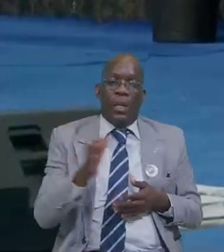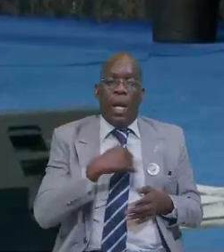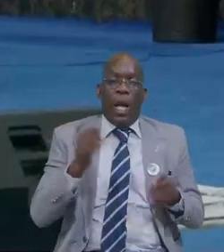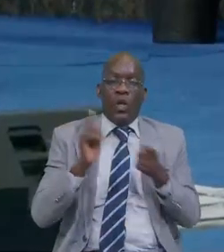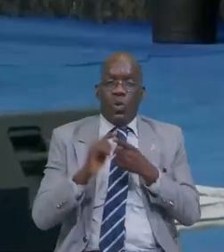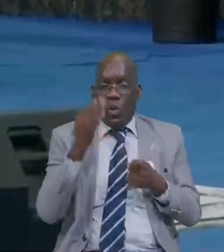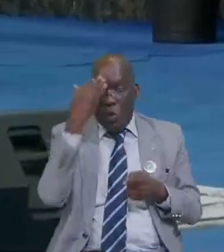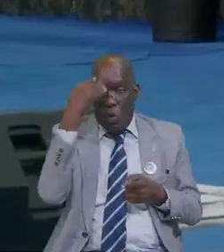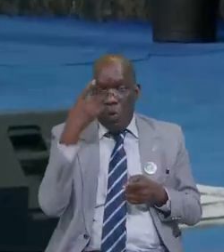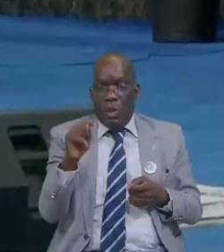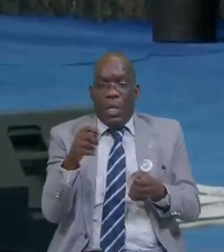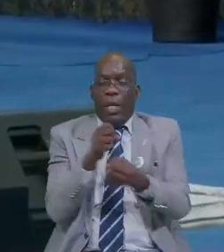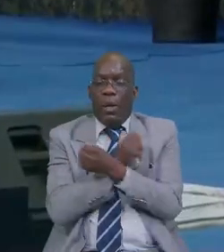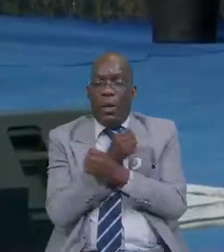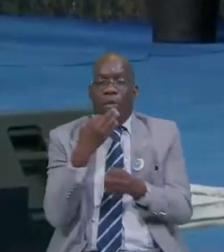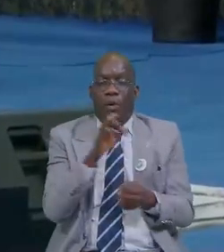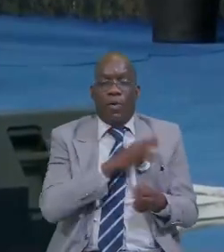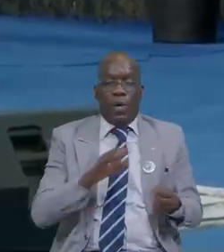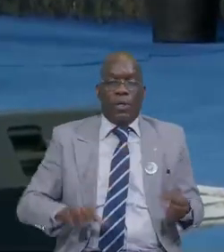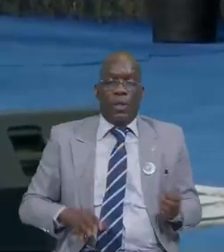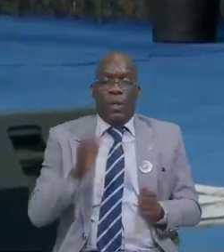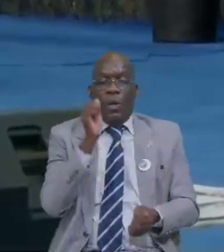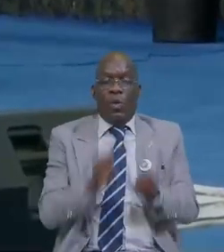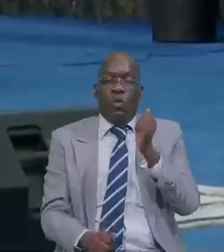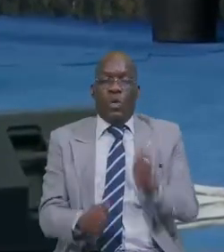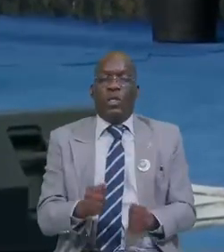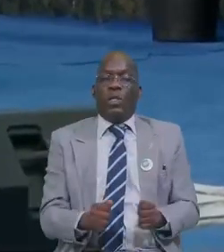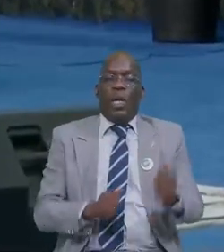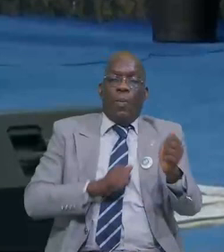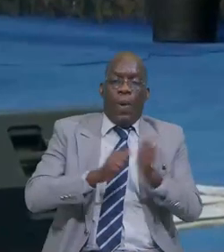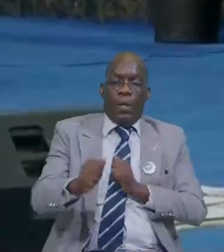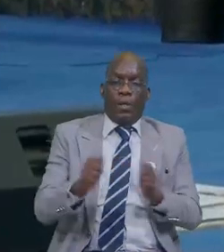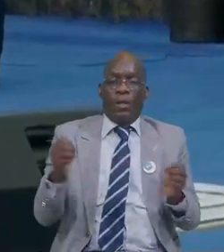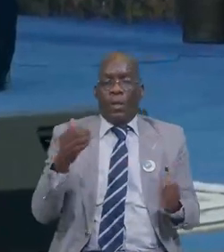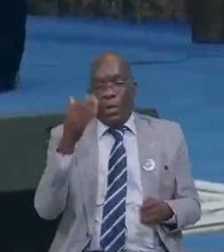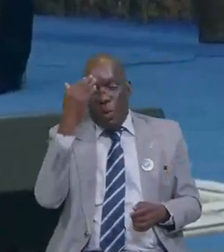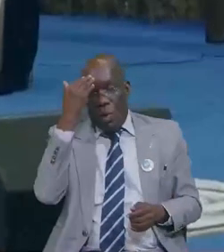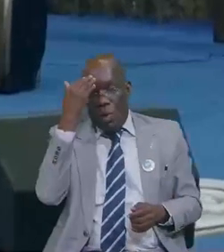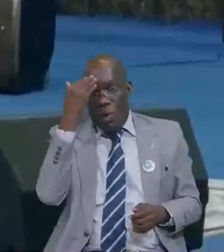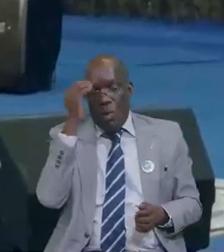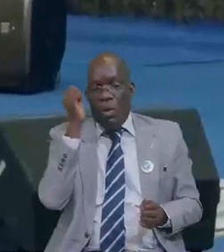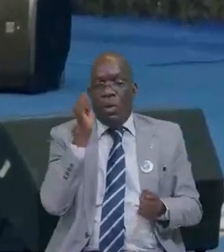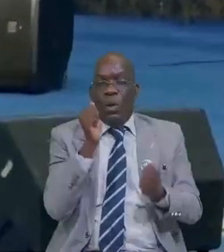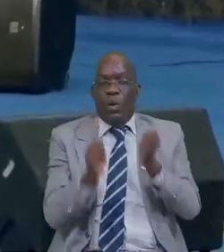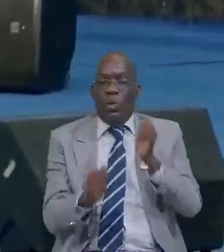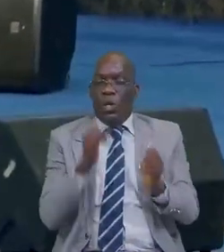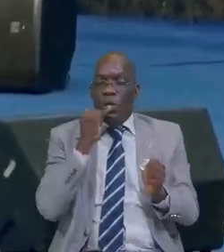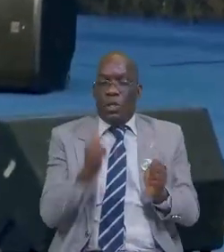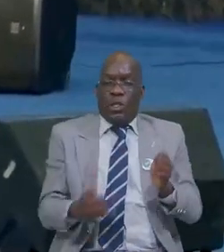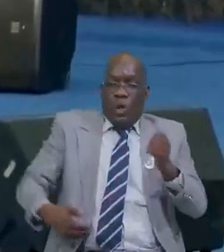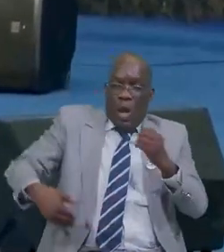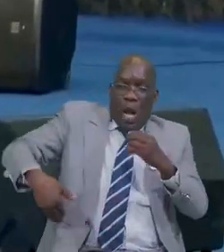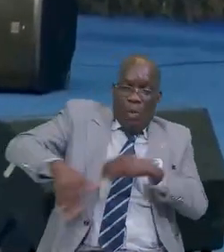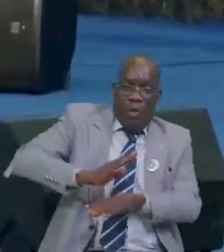et connaître l'amour de Christ qui surpasse toute connaissance, qui